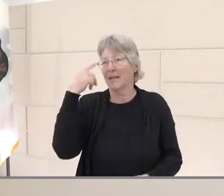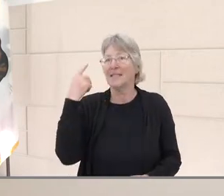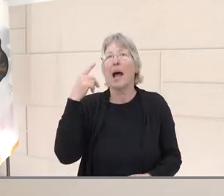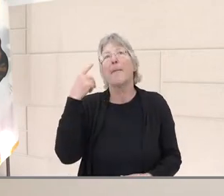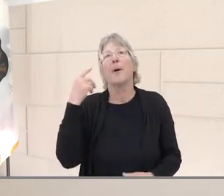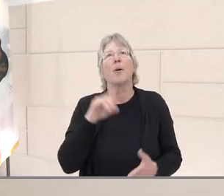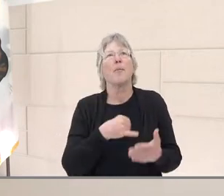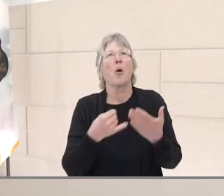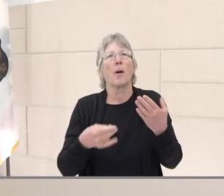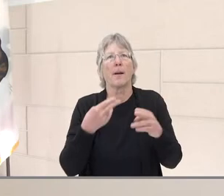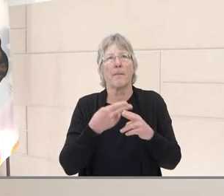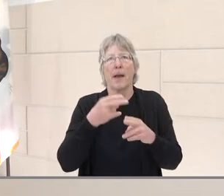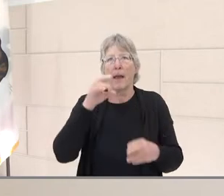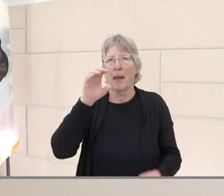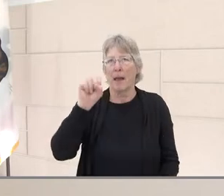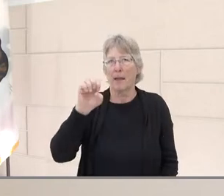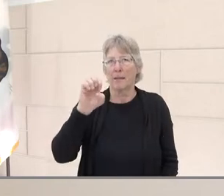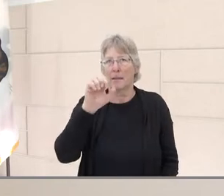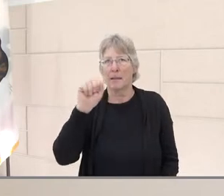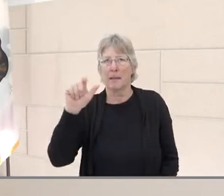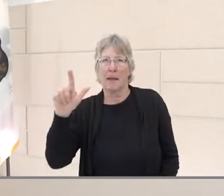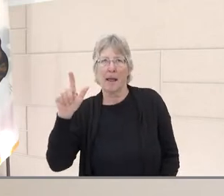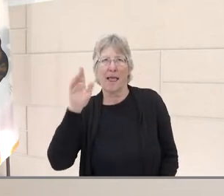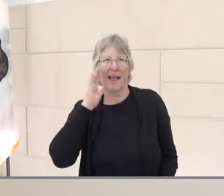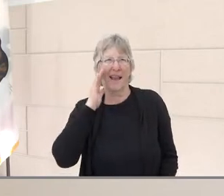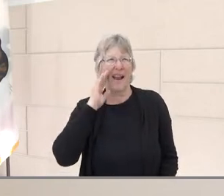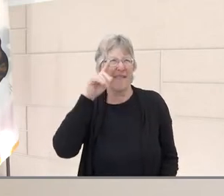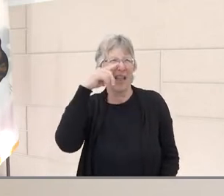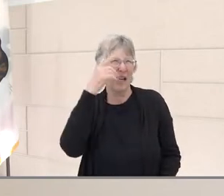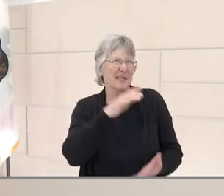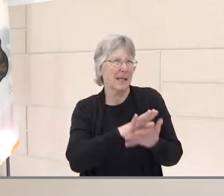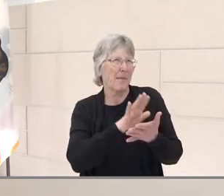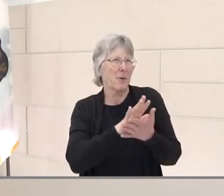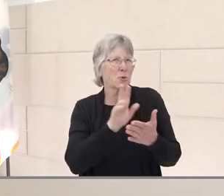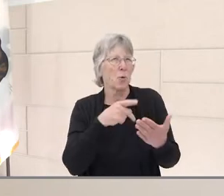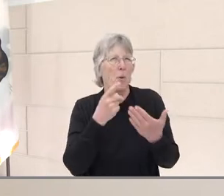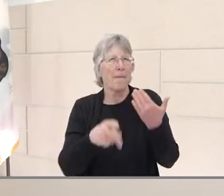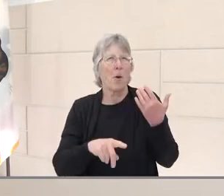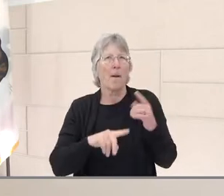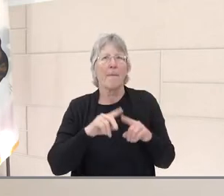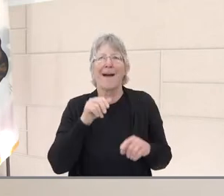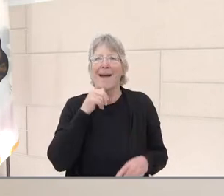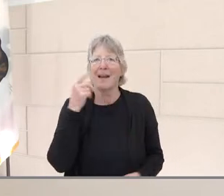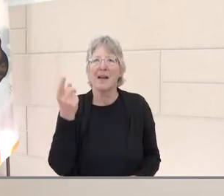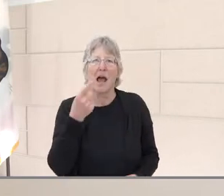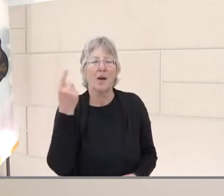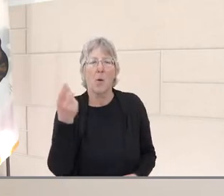យើងមានកម្មវិធីបង្ហាត់នៅរដូវ summer ដើម្បីជួយសិស្ស